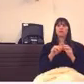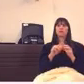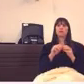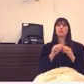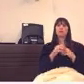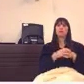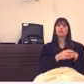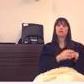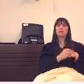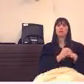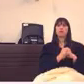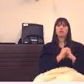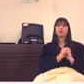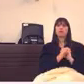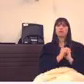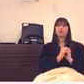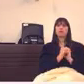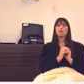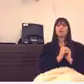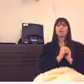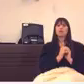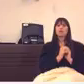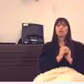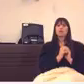אני לא חושב שאני מדבר עם ילדים, אבל